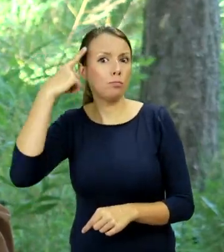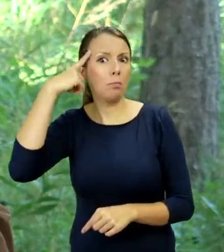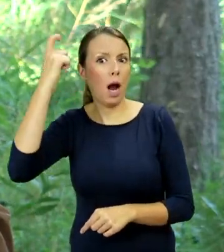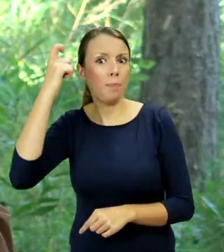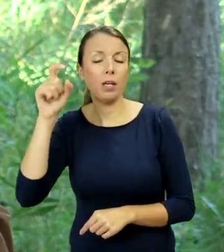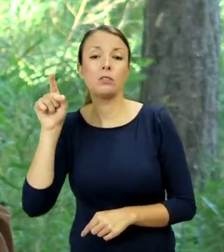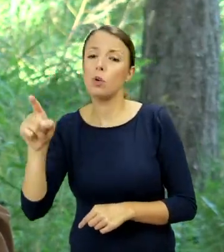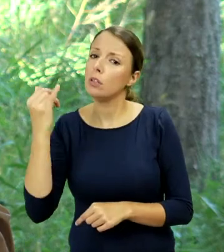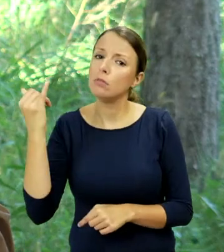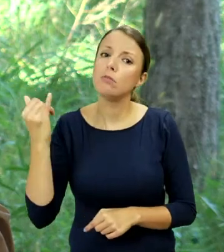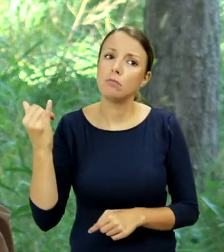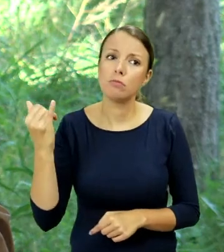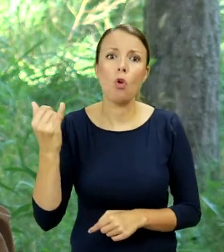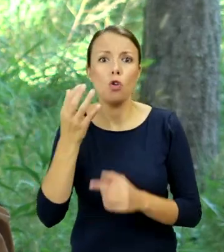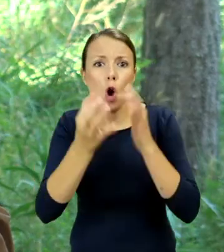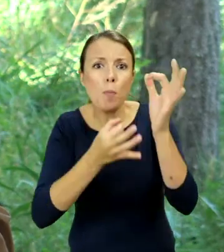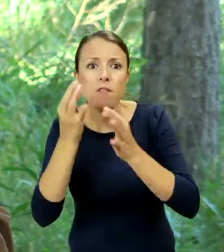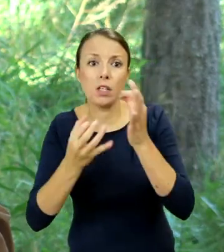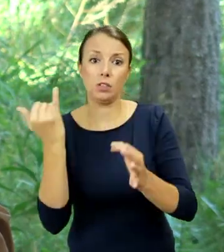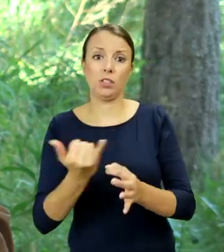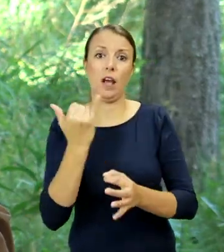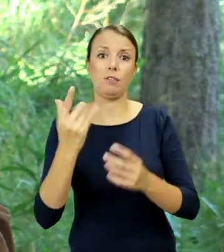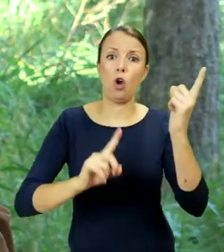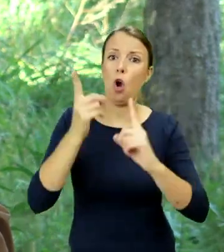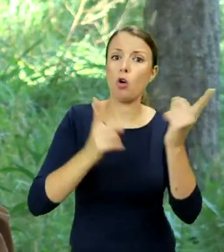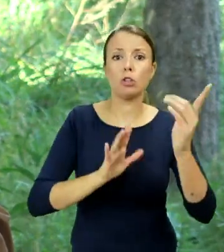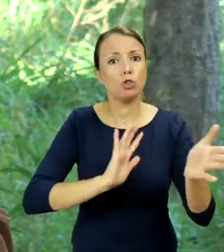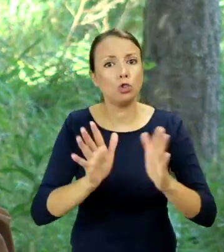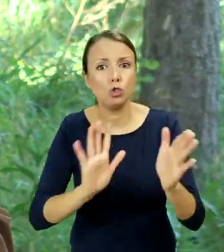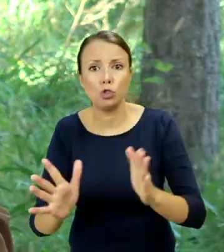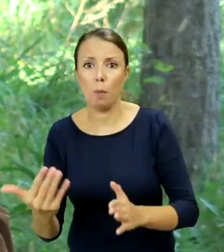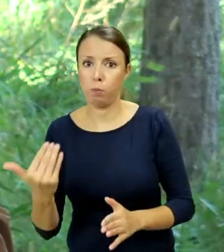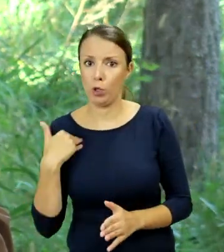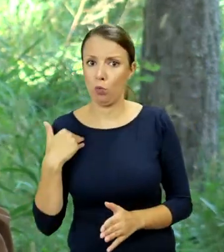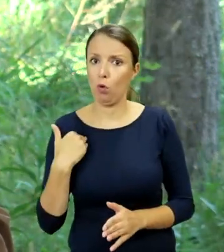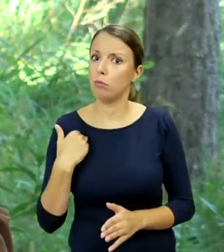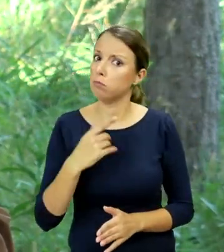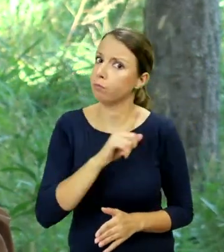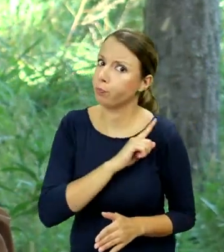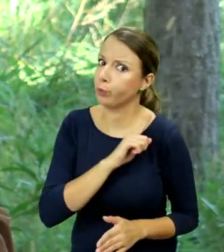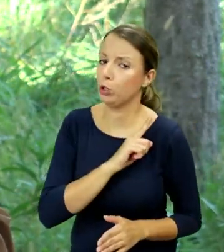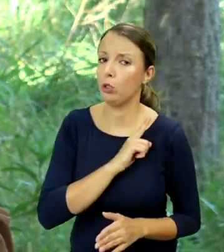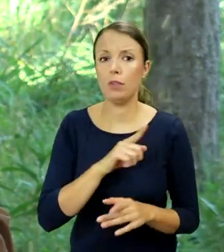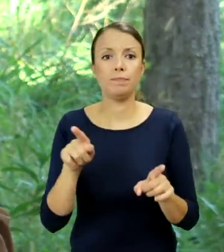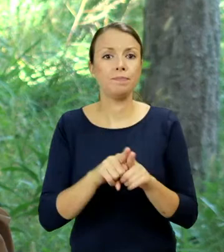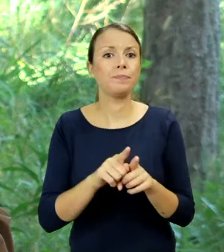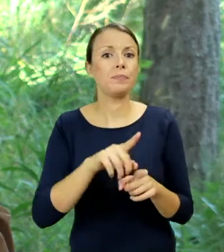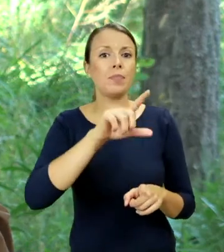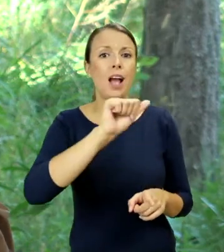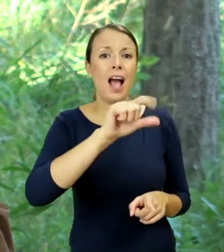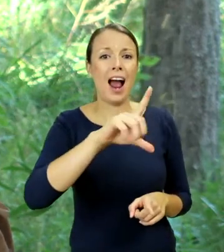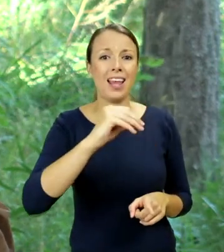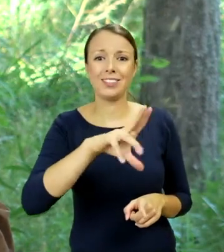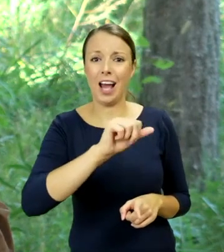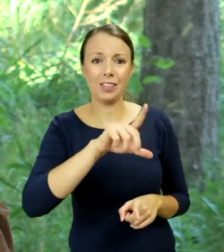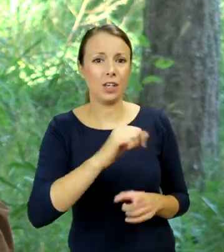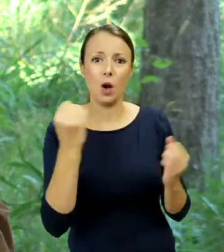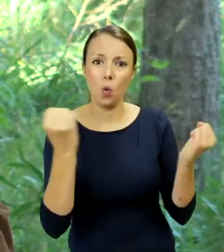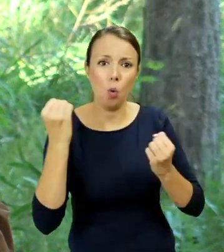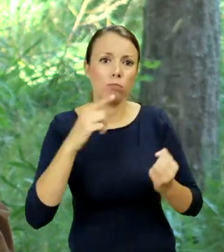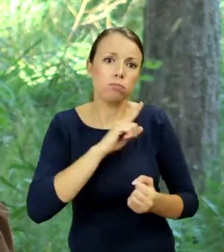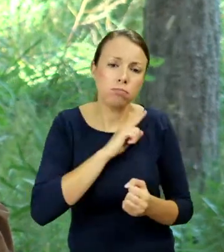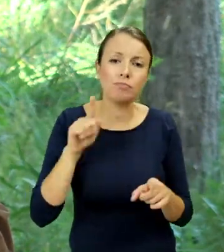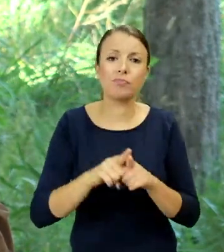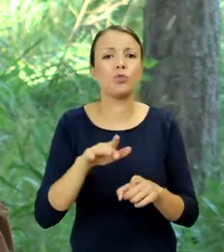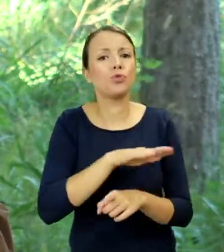zawsze był zadbany, wypielęgnowany i że Aleksandra bardzo dbała o to, żeby wszystkie plony, zarówno warzywa